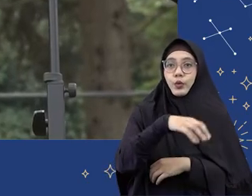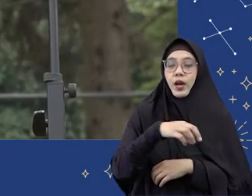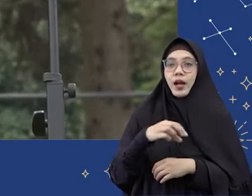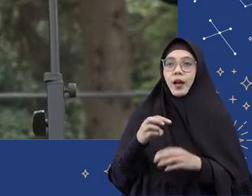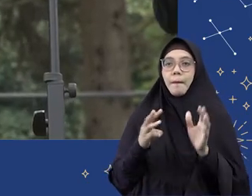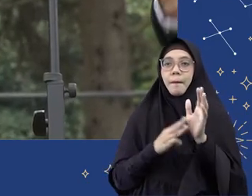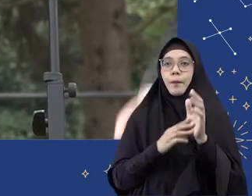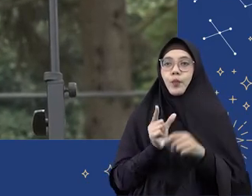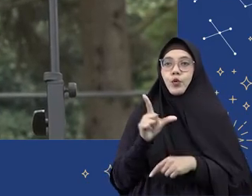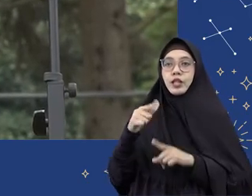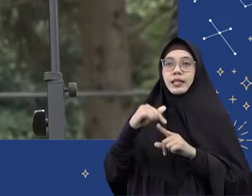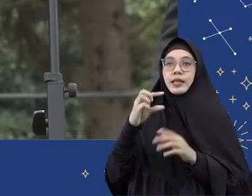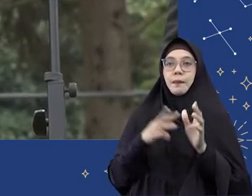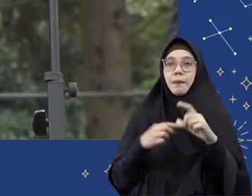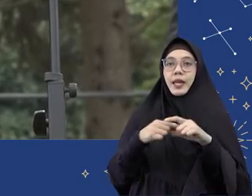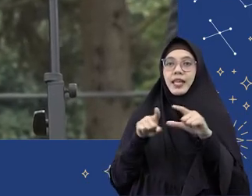pameran